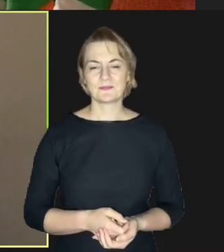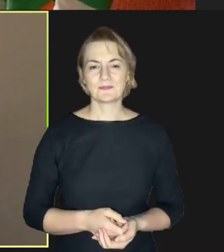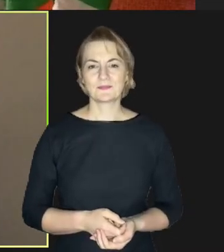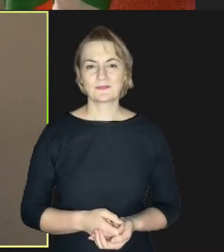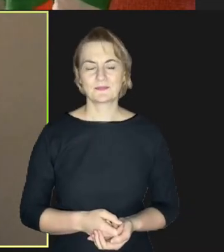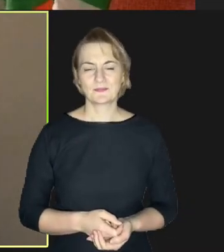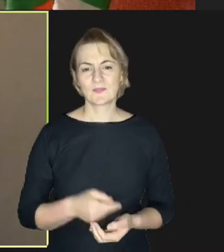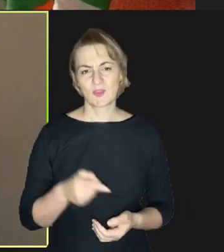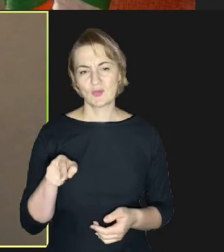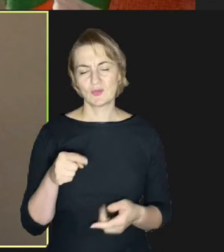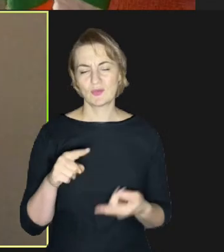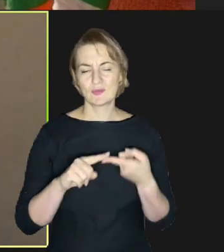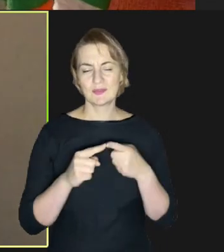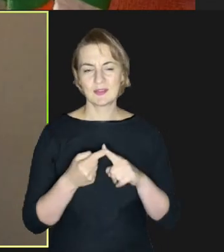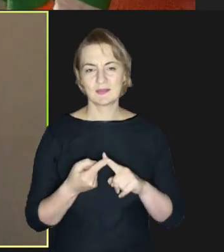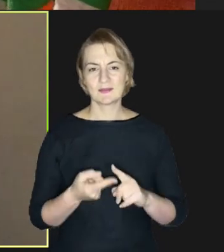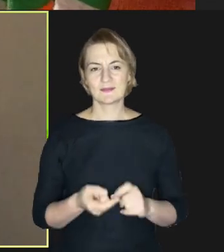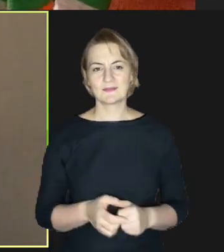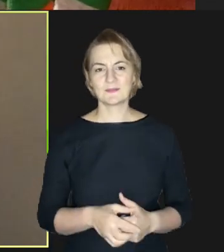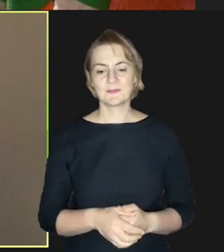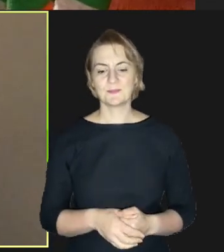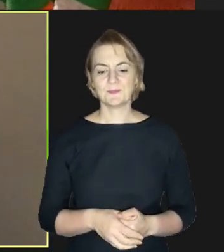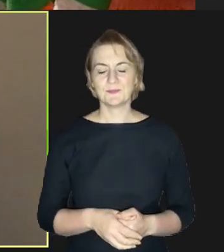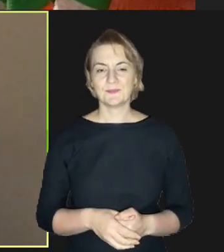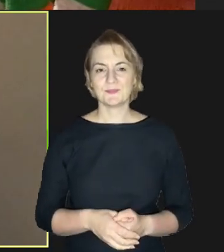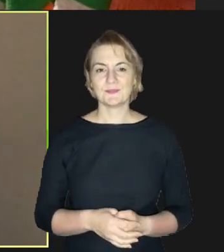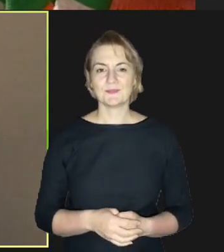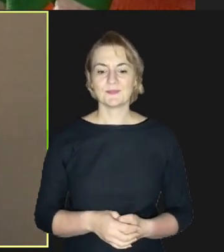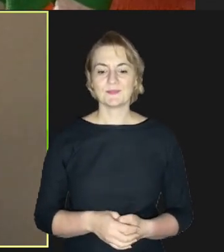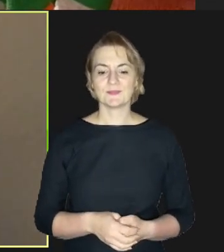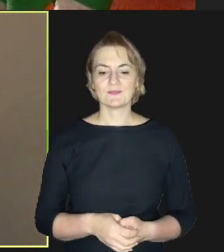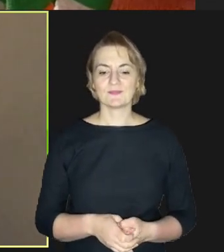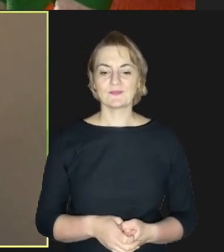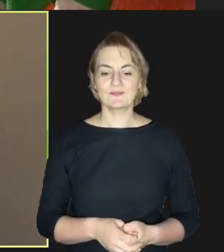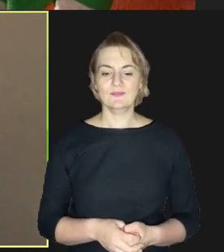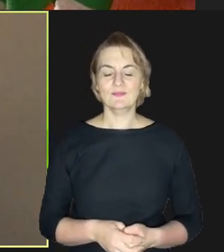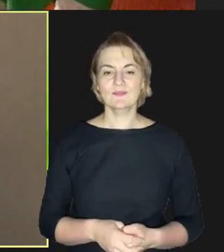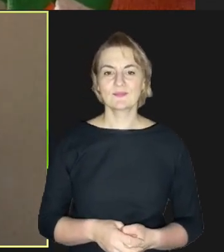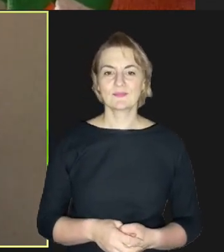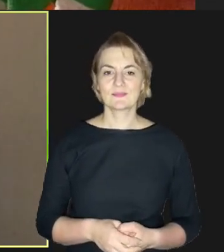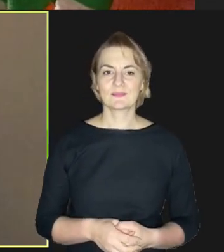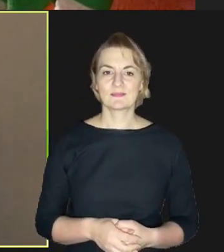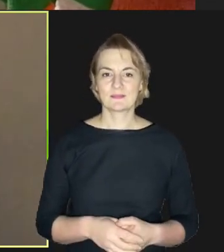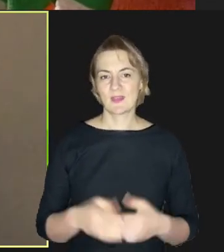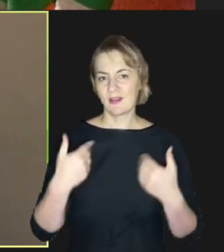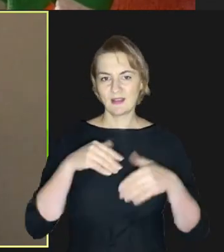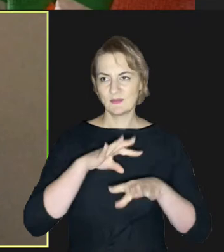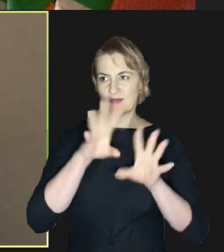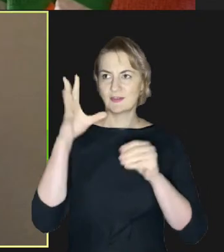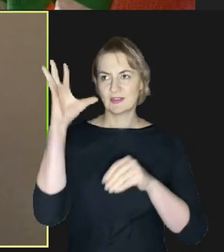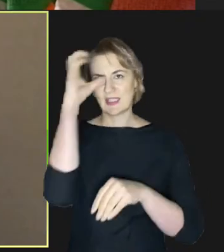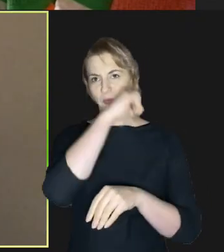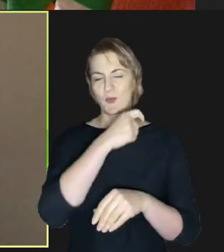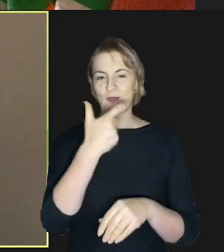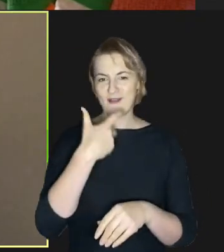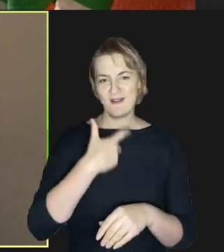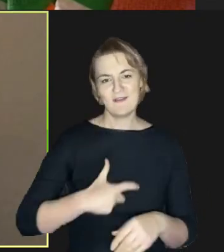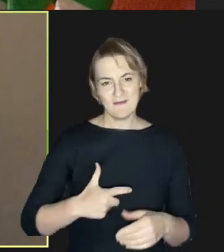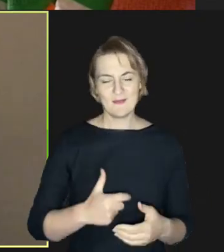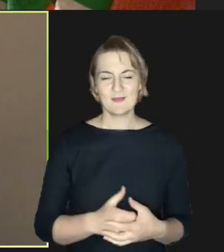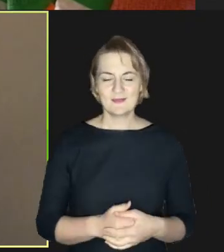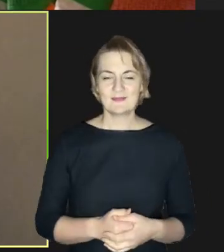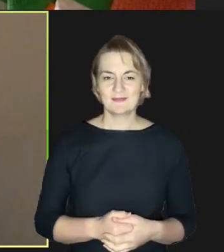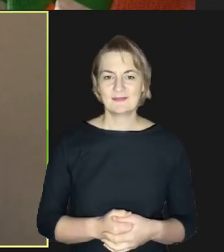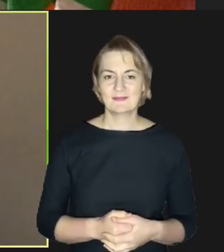No w tym sensie oczywiście. Nie o to chodzi, żeby wszyscy o mnie zapomnieli natychmiast,